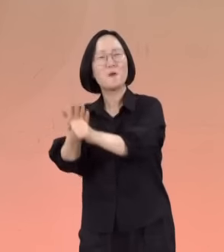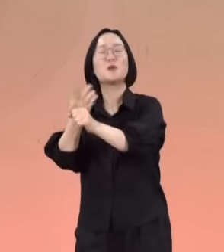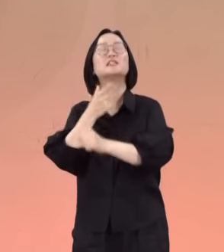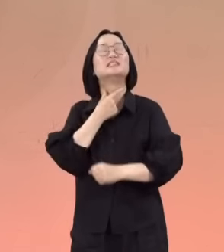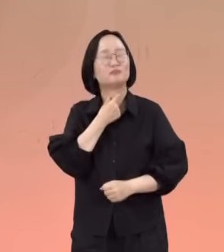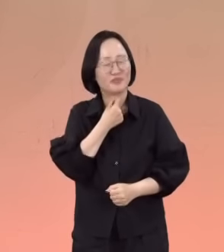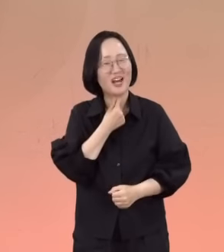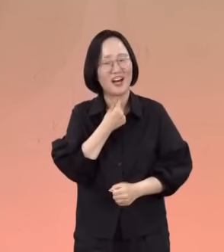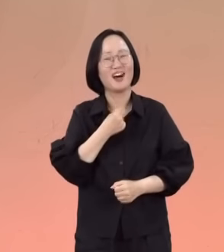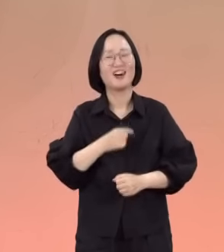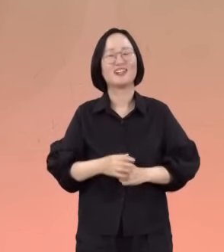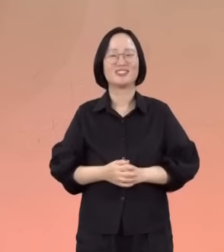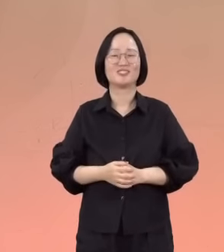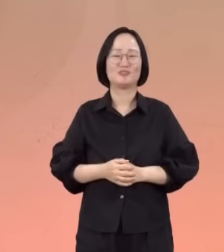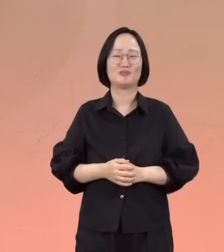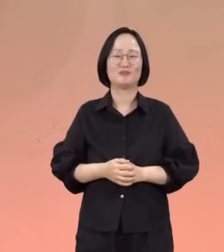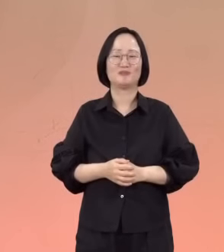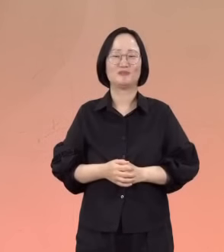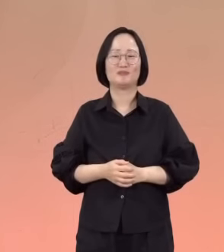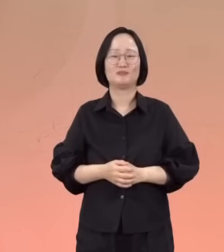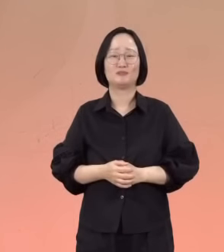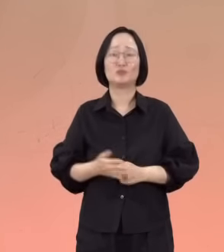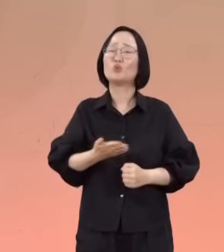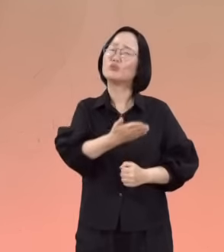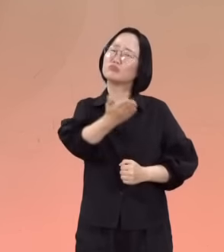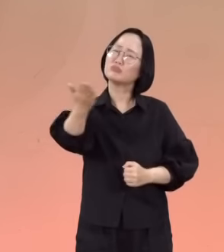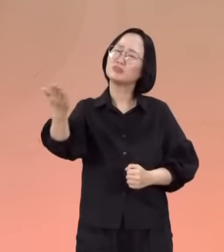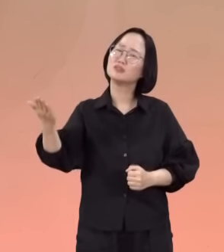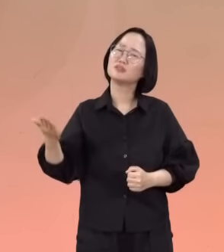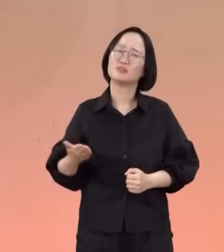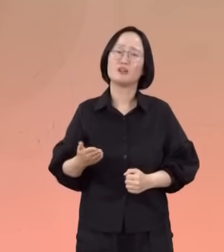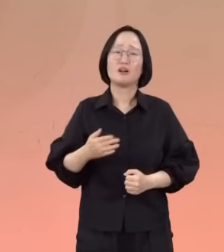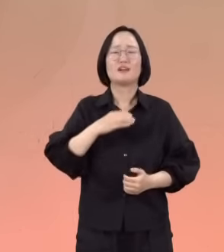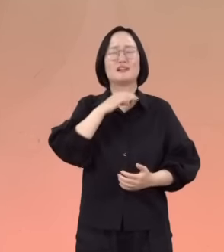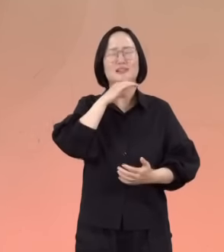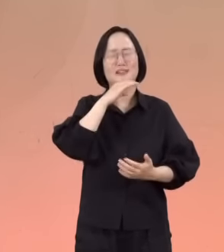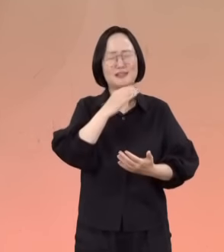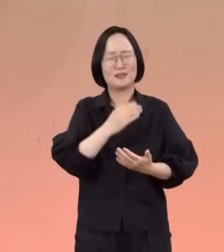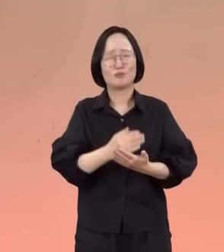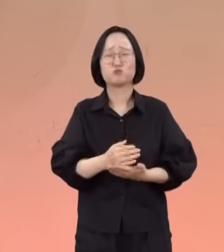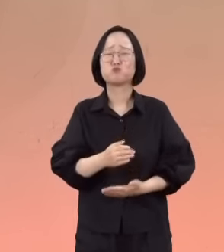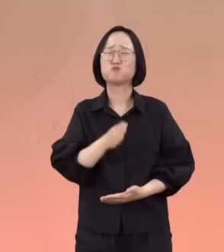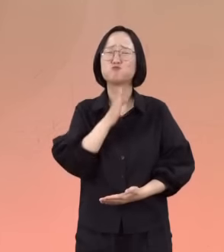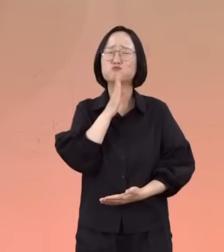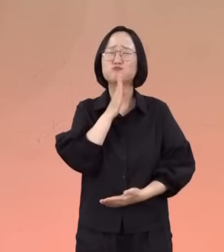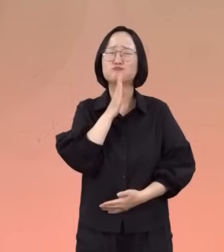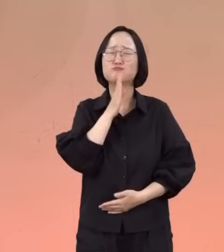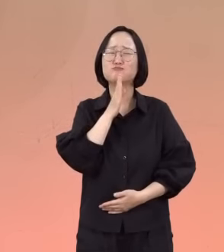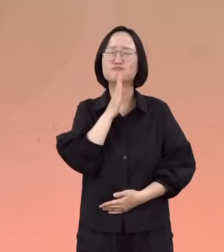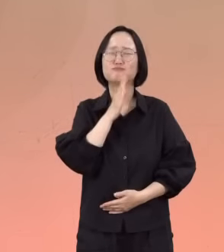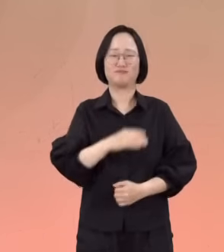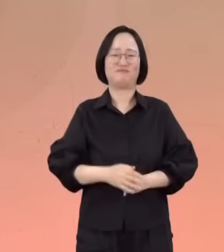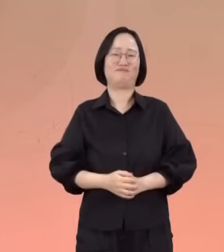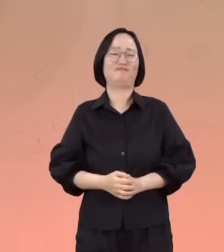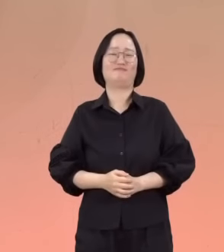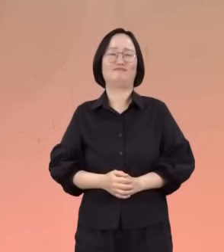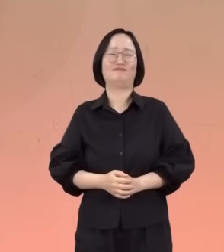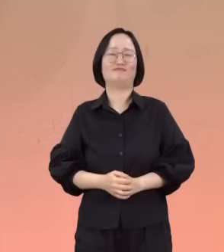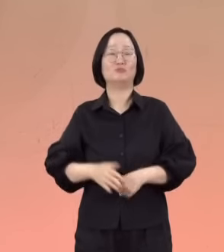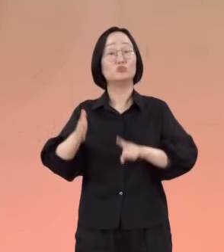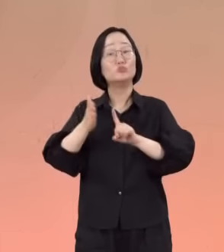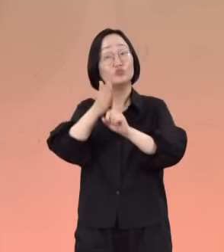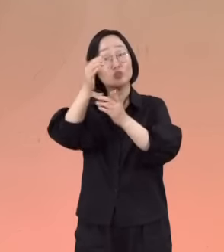되겠다라는 생각이 들었습니다 여러분 너무 감동이죠 부처님은 어떤